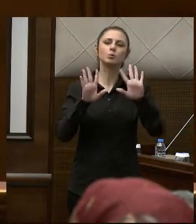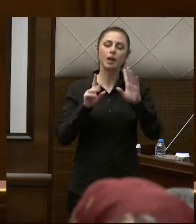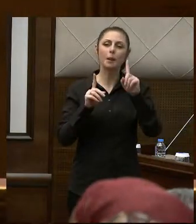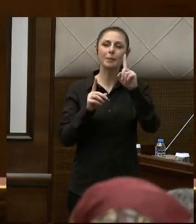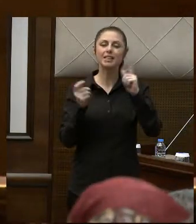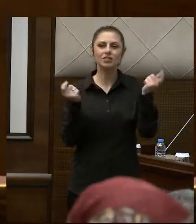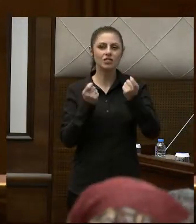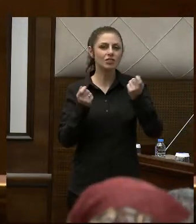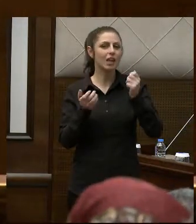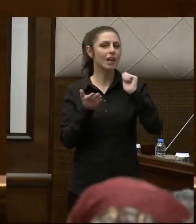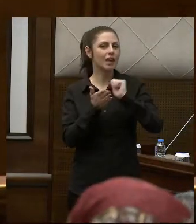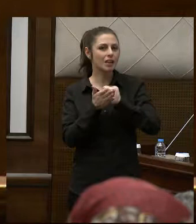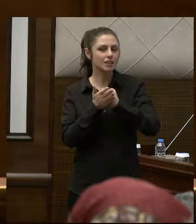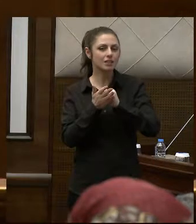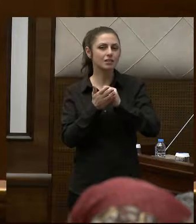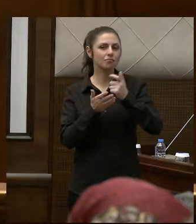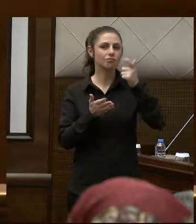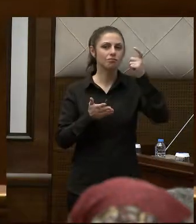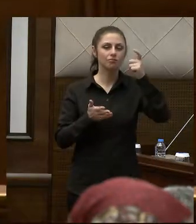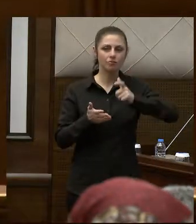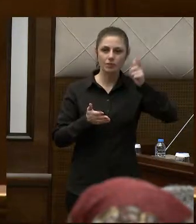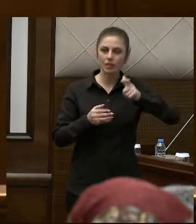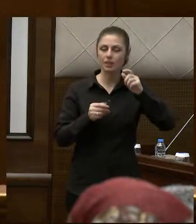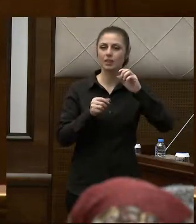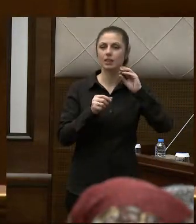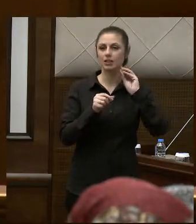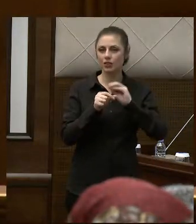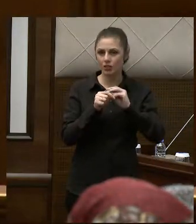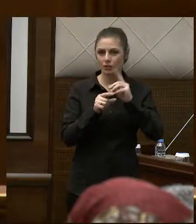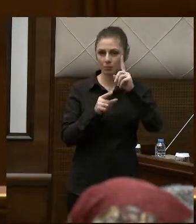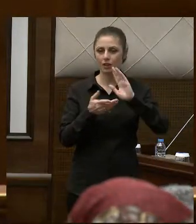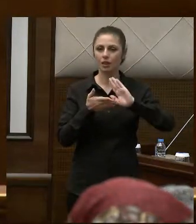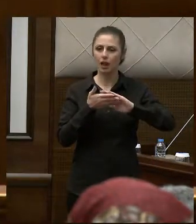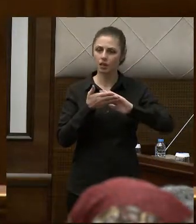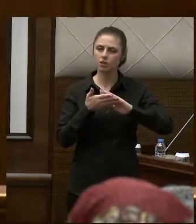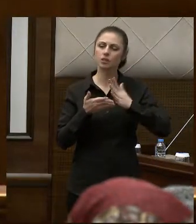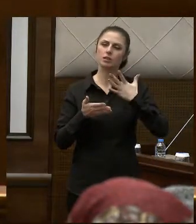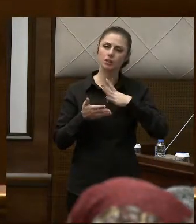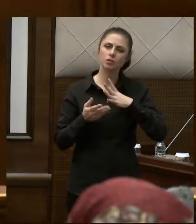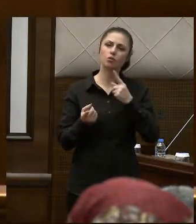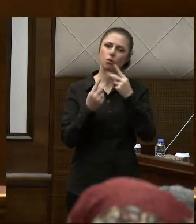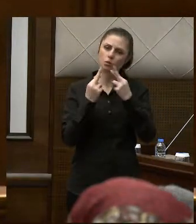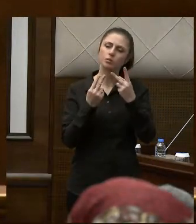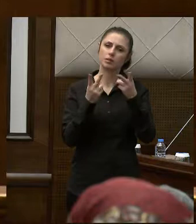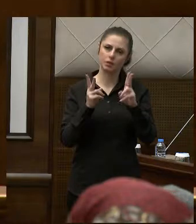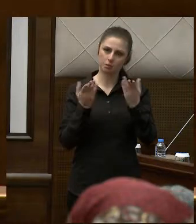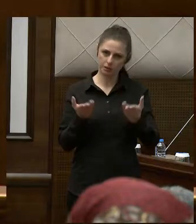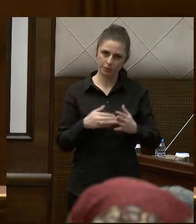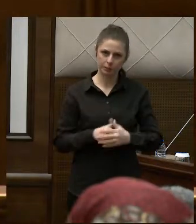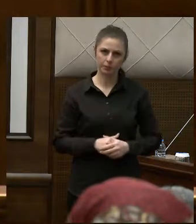ilgili birer arkadaşımız isterse söz alabilir.